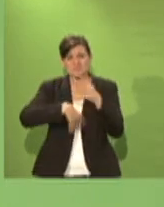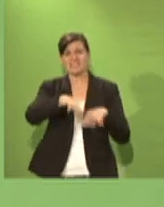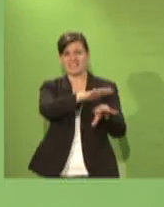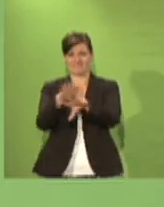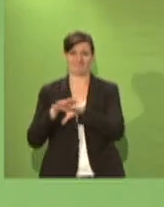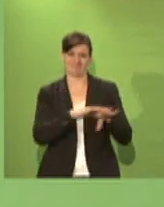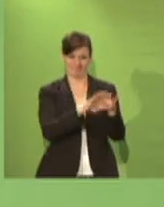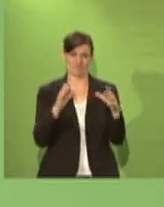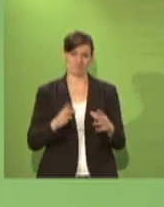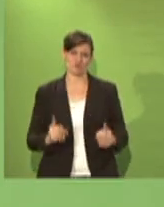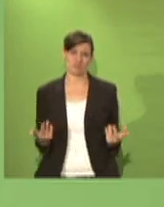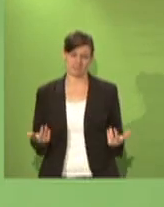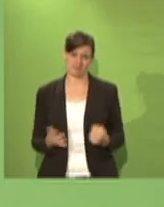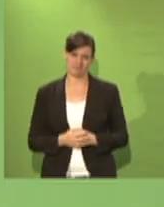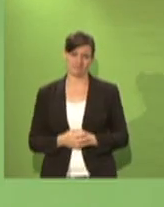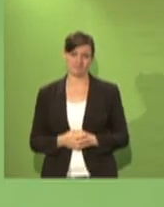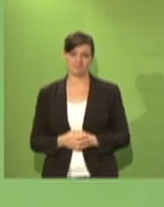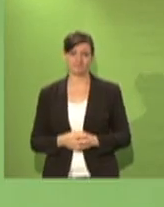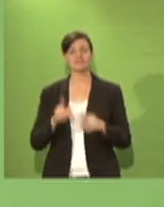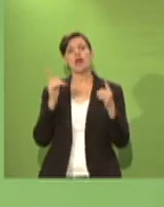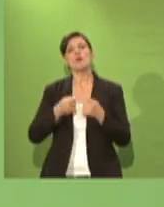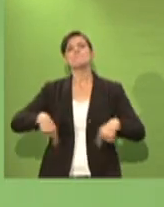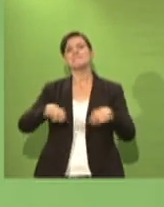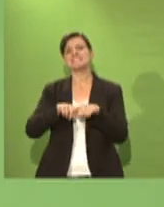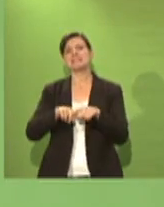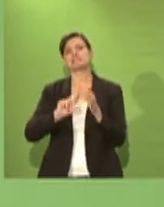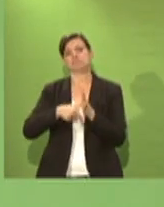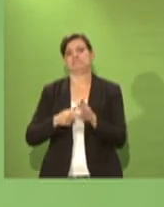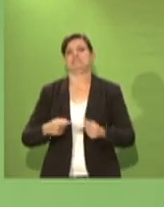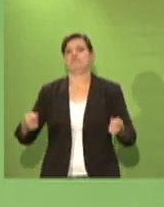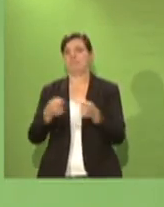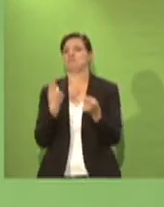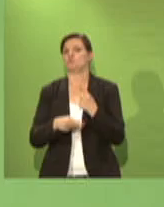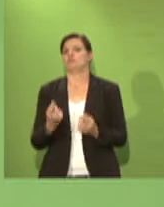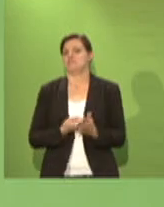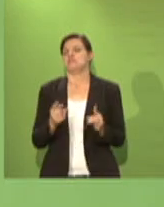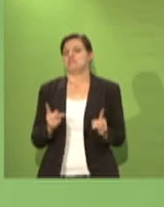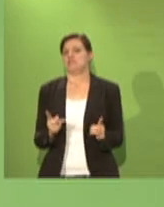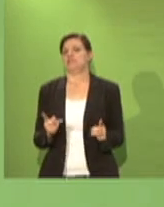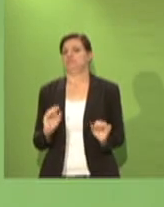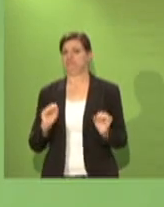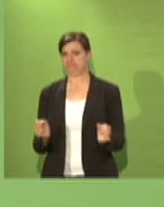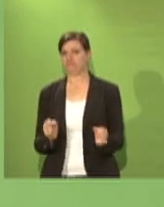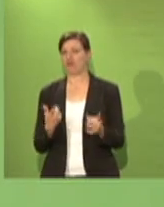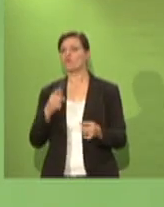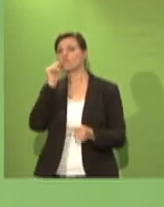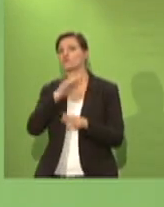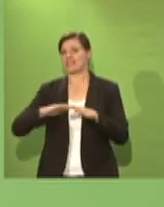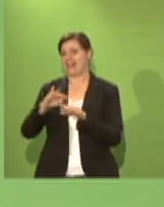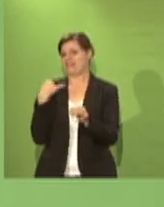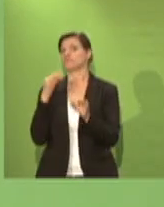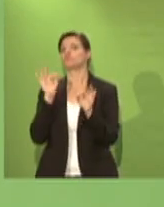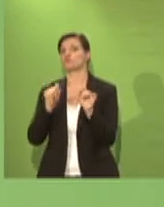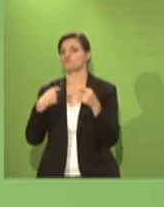denken. Und ich denke, dass insbesondere die Bezirksverbände hier gefordert sind, und wir hatten das Beispiel aus dem Münsterland, die da auch sehr große Erfolge erzielt